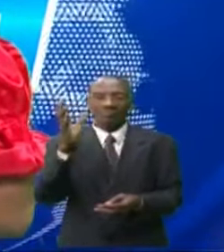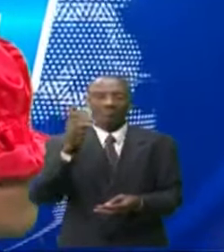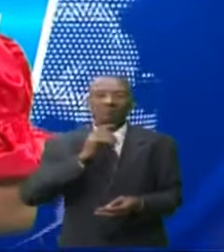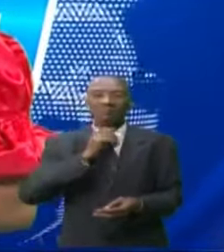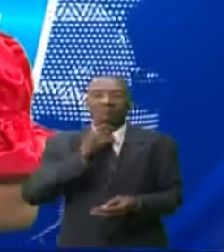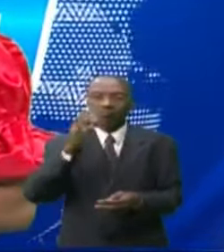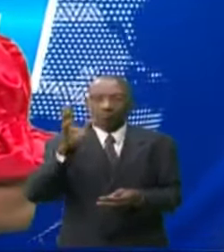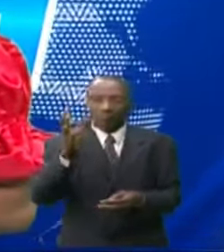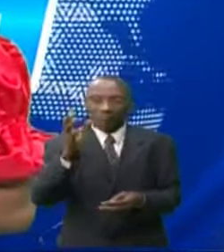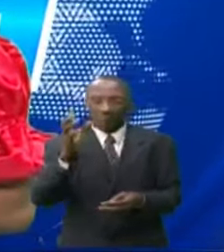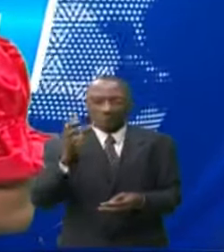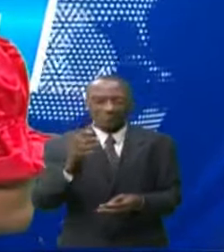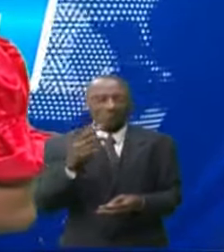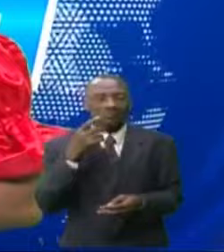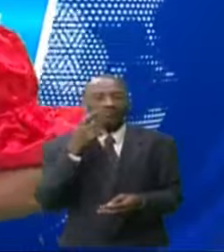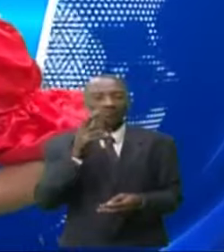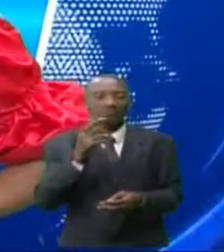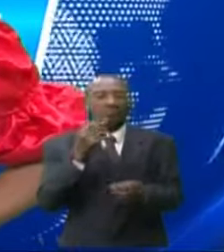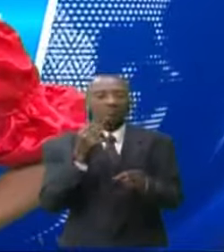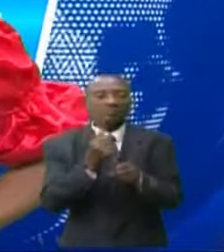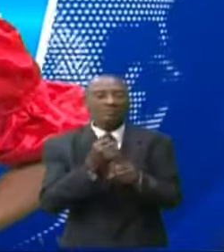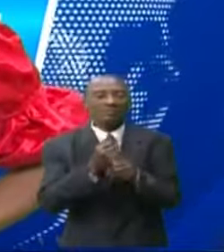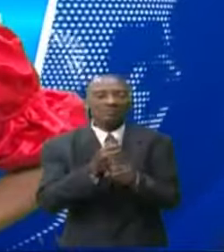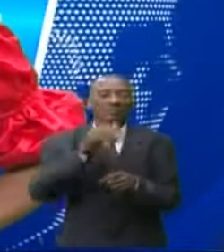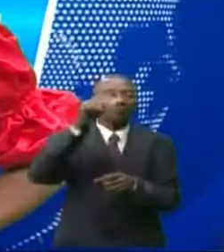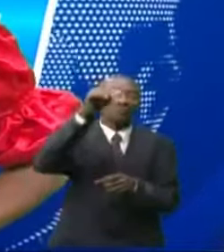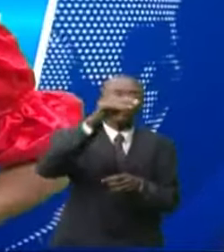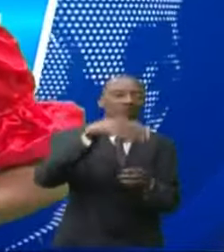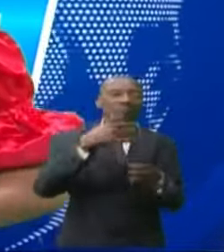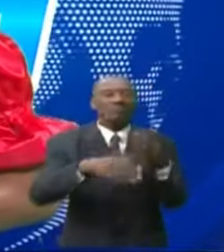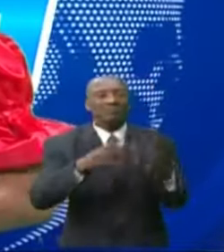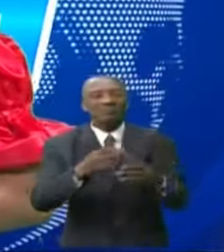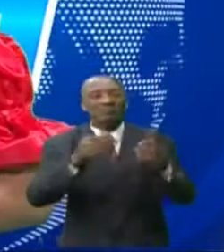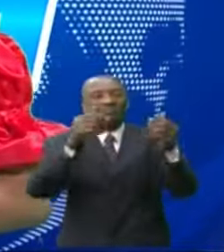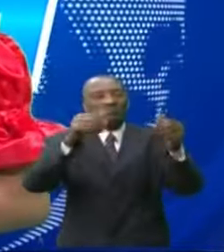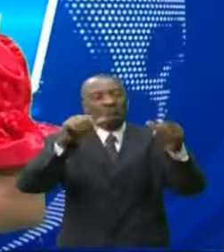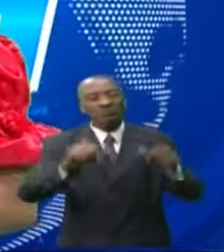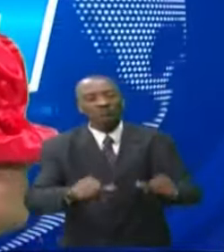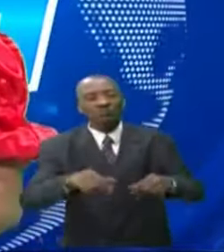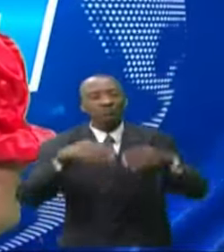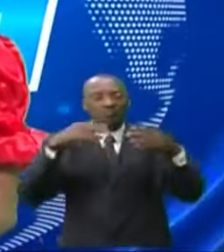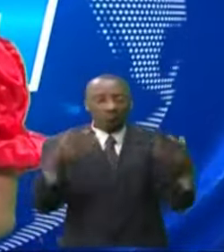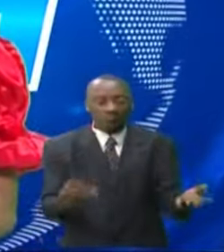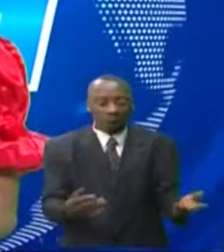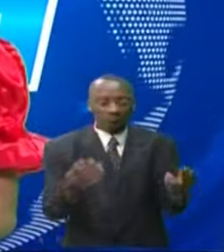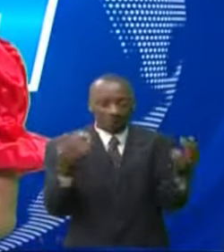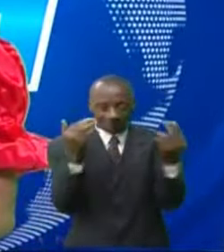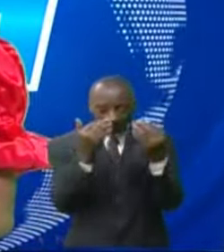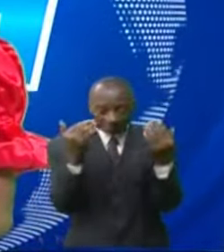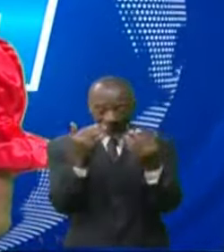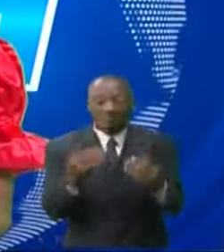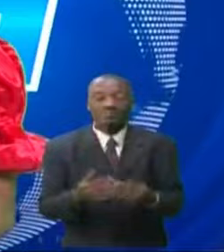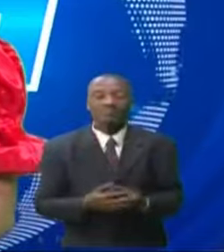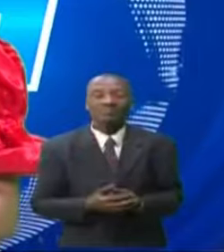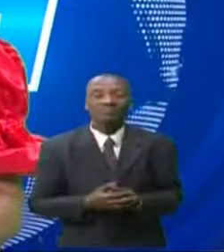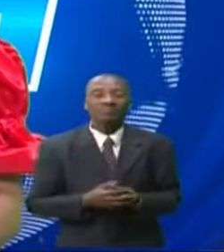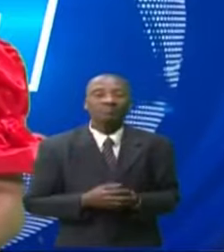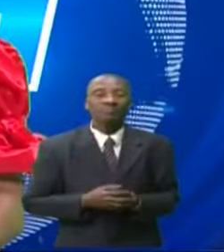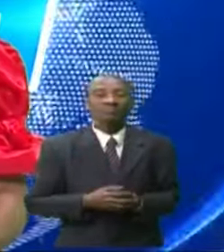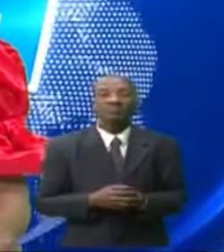travaux réalisés par iPass international plus de détails dans ce reportage de Toto céleste